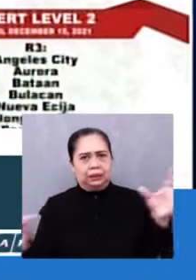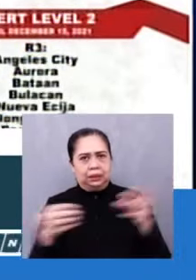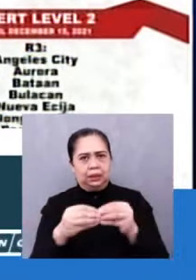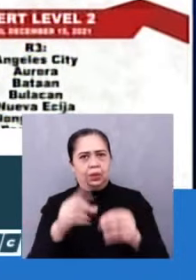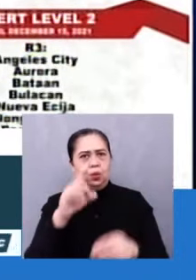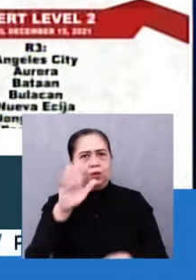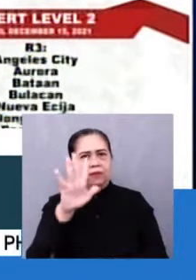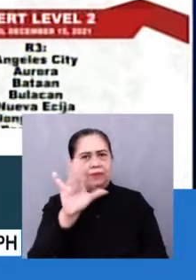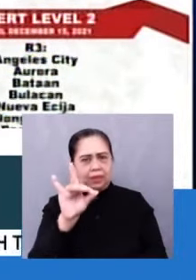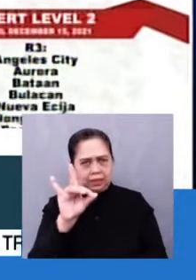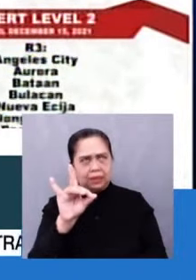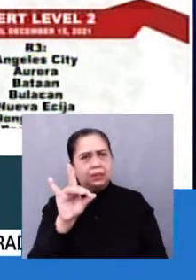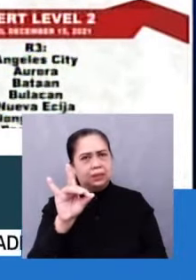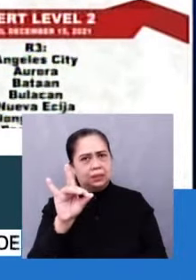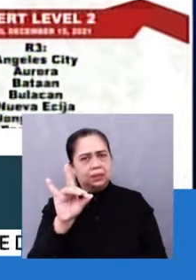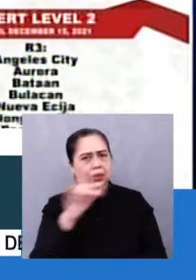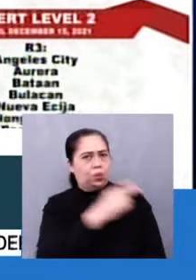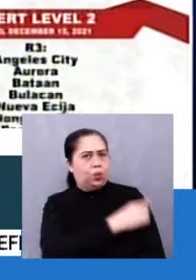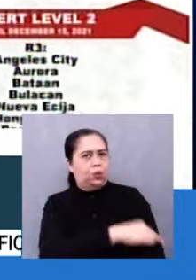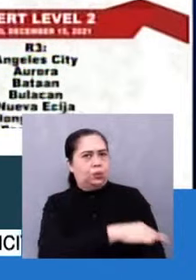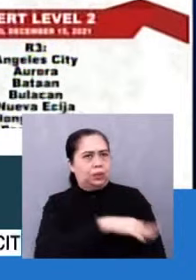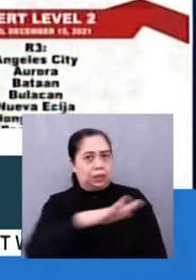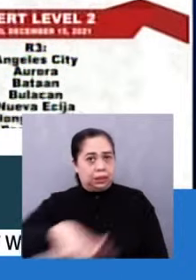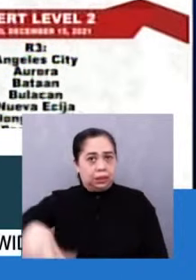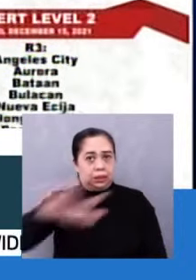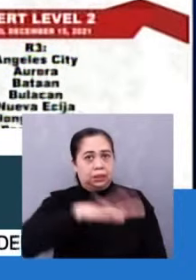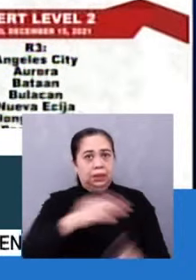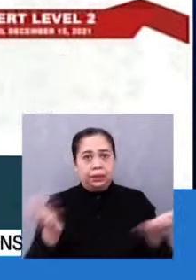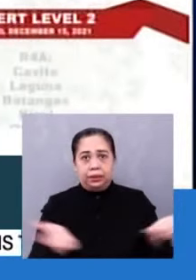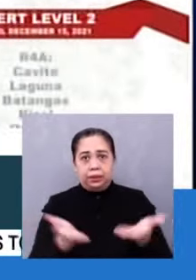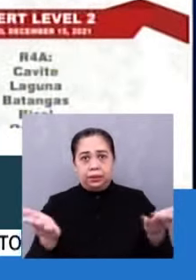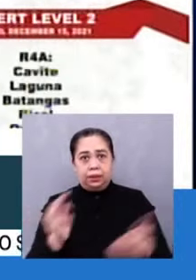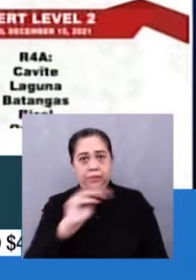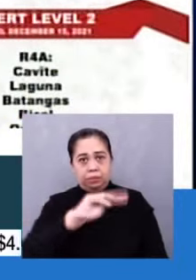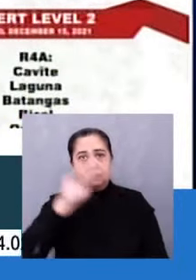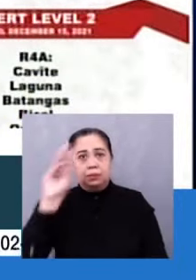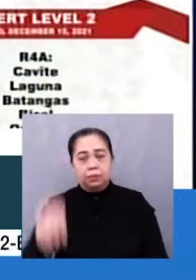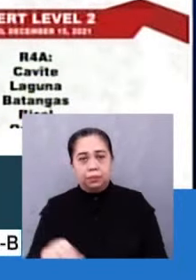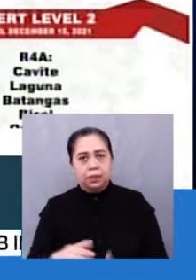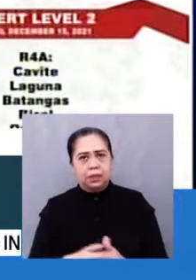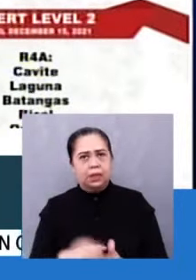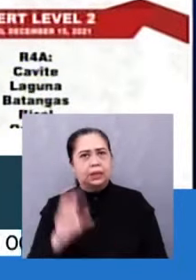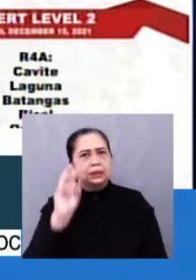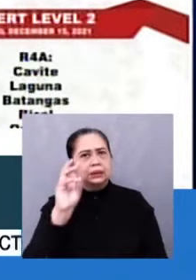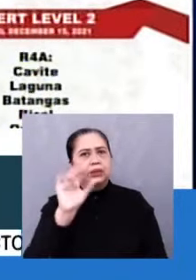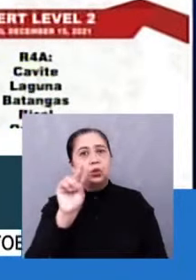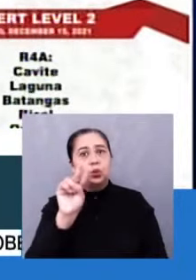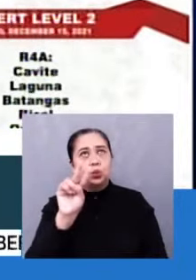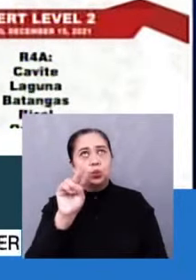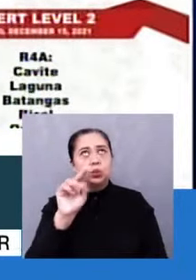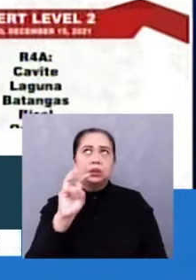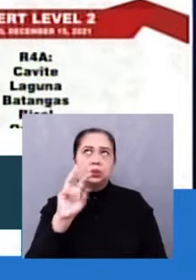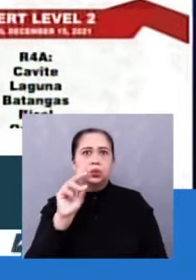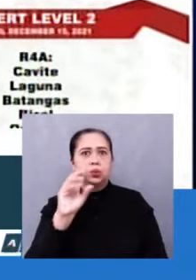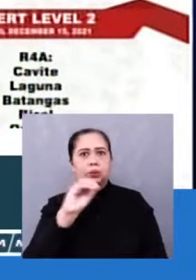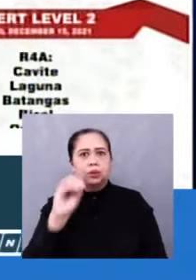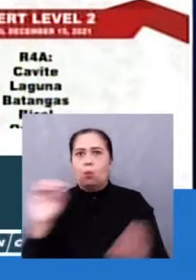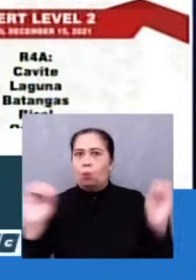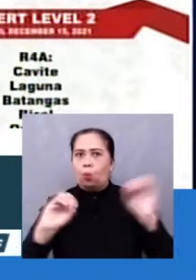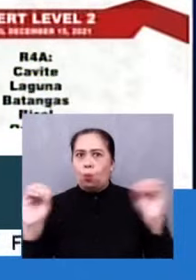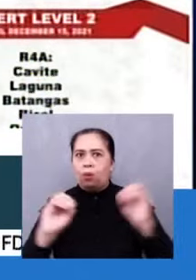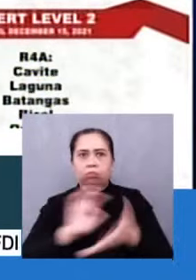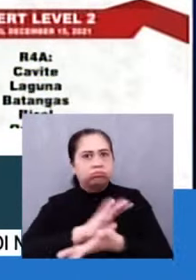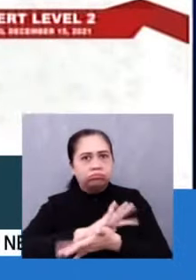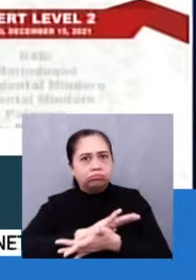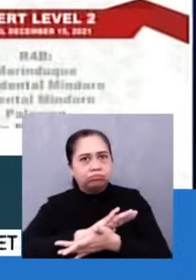158 ata na hospitals na nandito po sa Metro Manila, 62% niyan wala na hong COVID for the